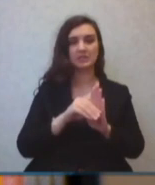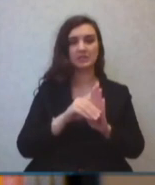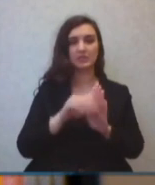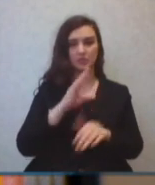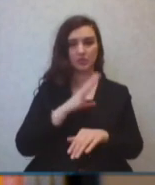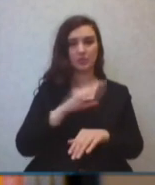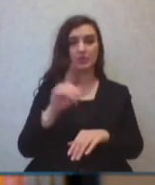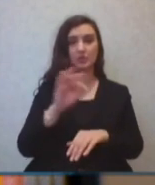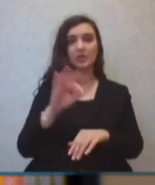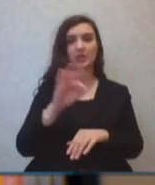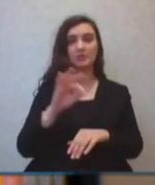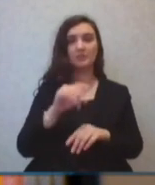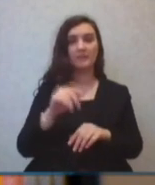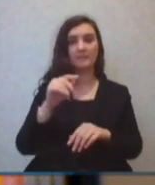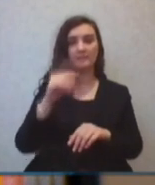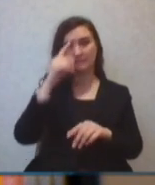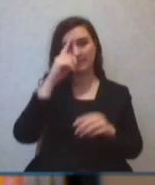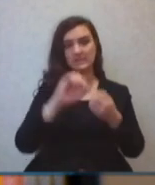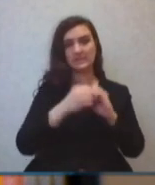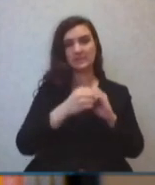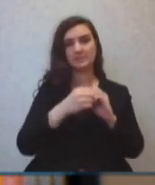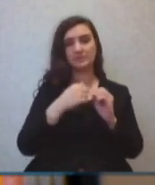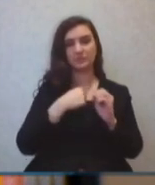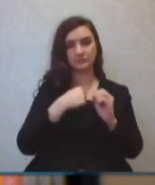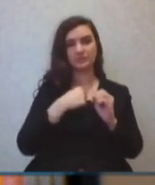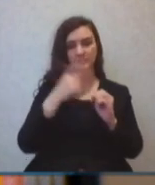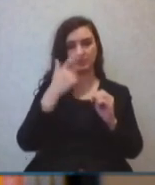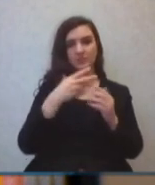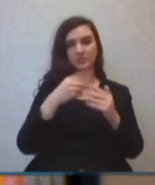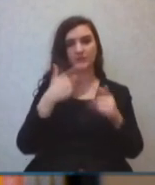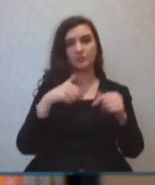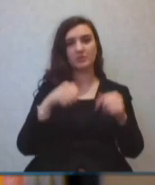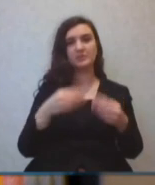იყო. რაც შეეხება მეხსიერებას, მე ჩემს თავს მართლაც უფლებას მივცემ,